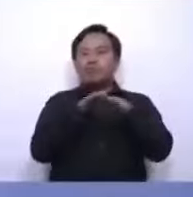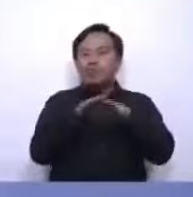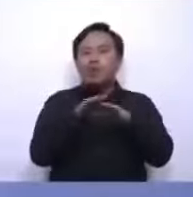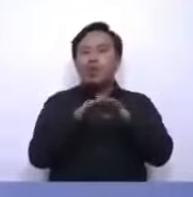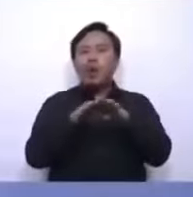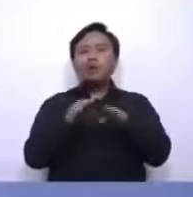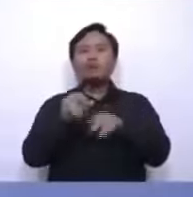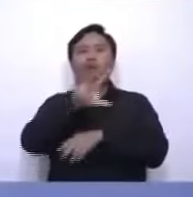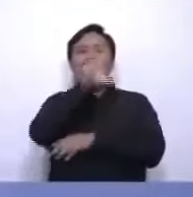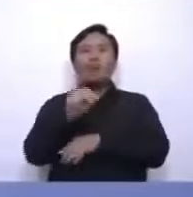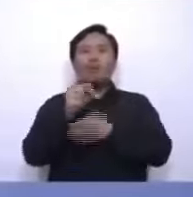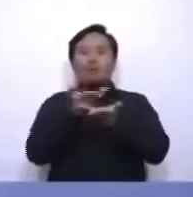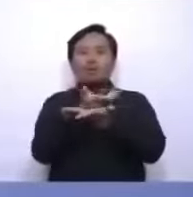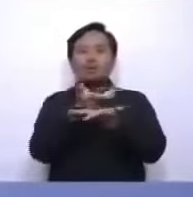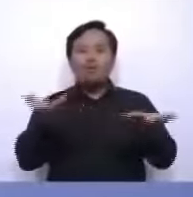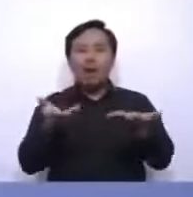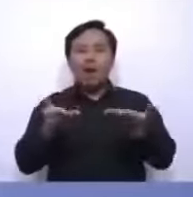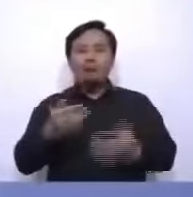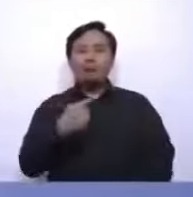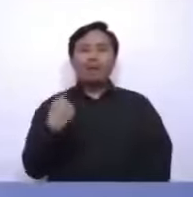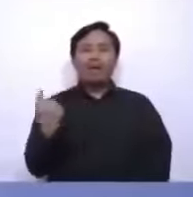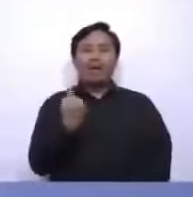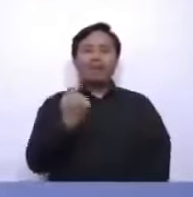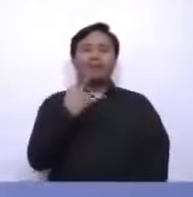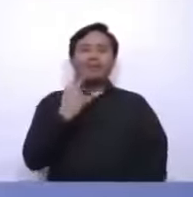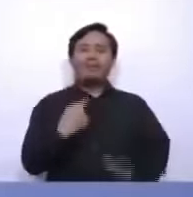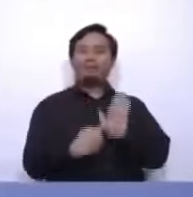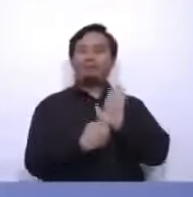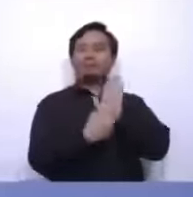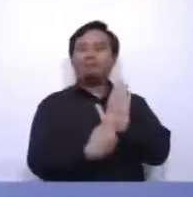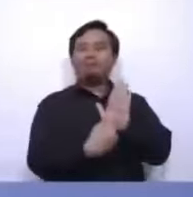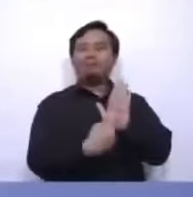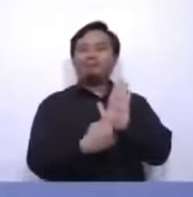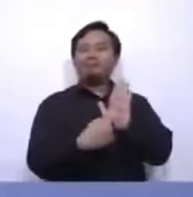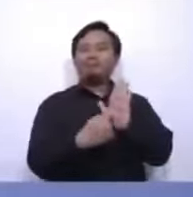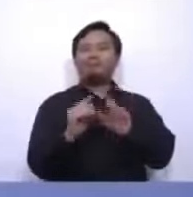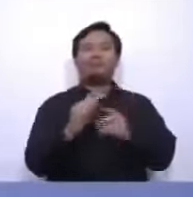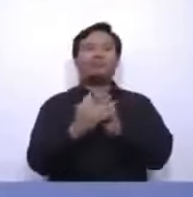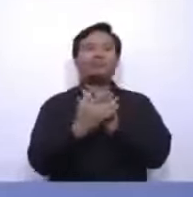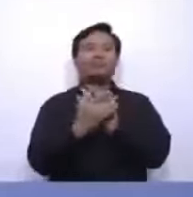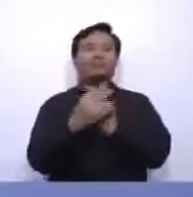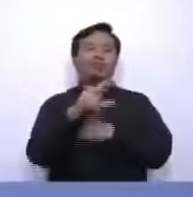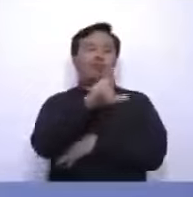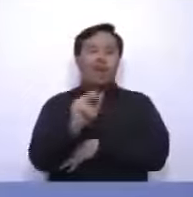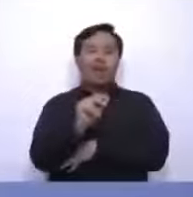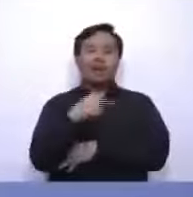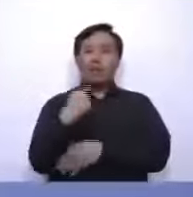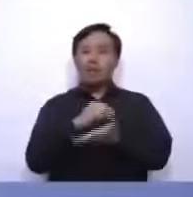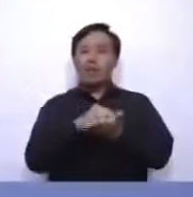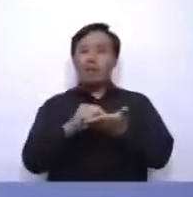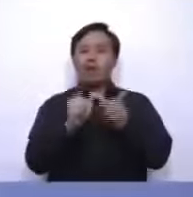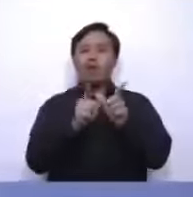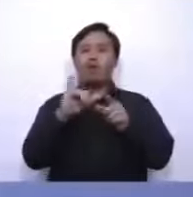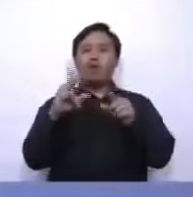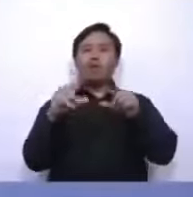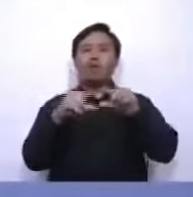JJ Ronald adalah personifikasi masyarakat Jawa Barat. Lihat kami, Wiradinata, Surapraja, tua,